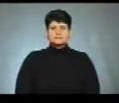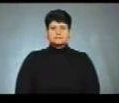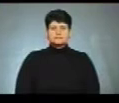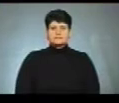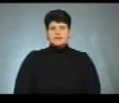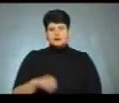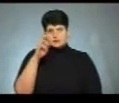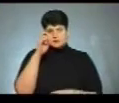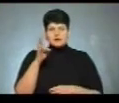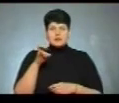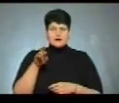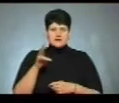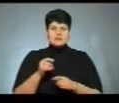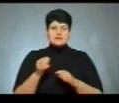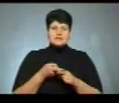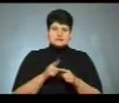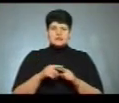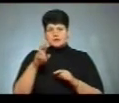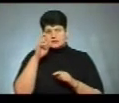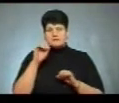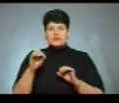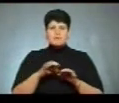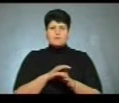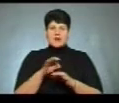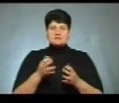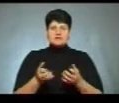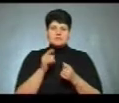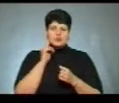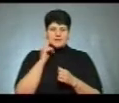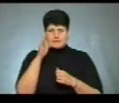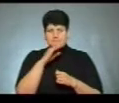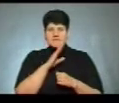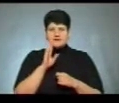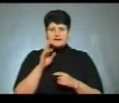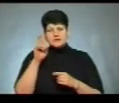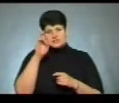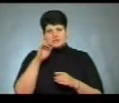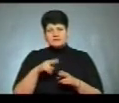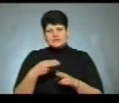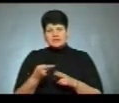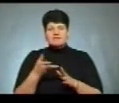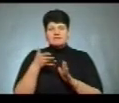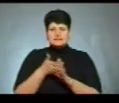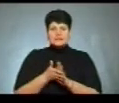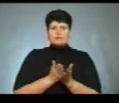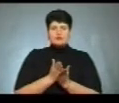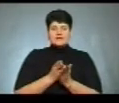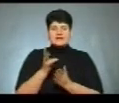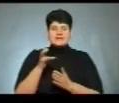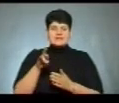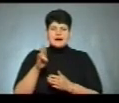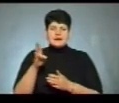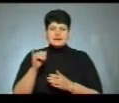Муніципальна няня – це урядовий проект з підтримки молодих батьків, відповідно до якого держава компенсовує частину витрат на послуги няні для дітей